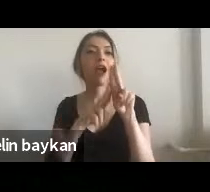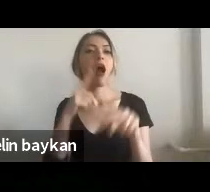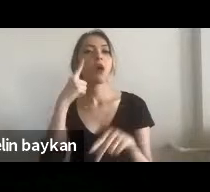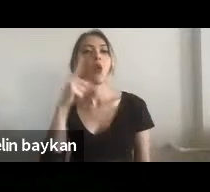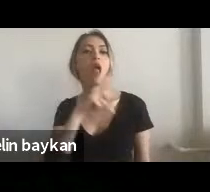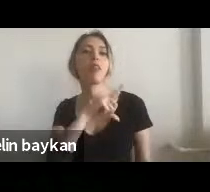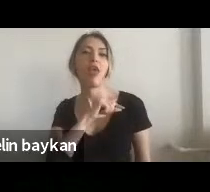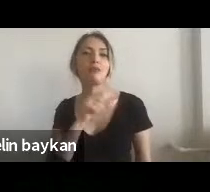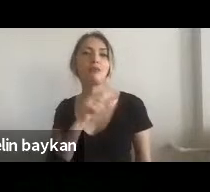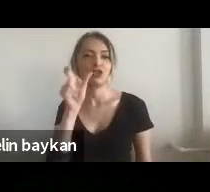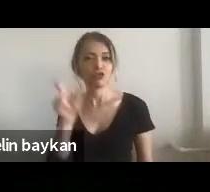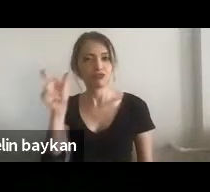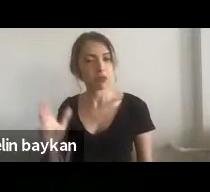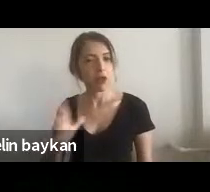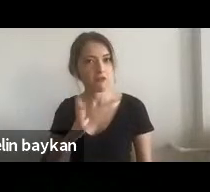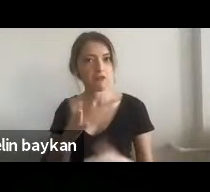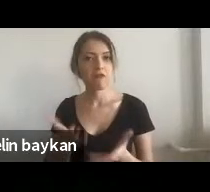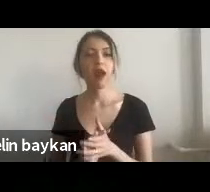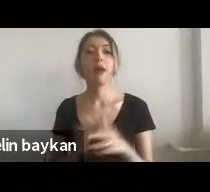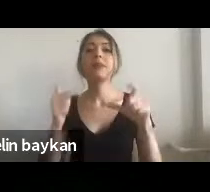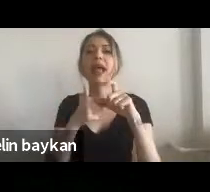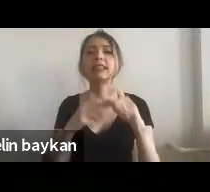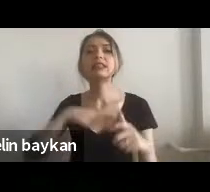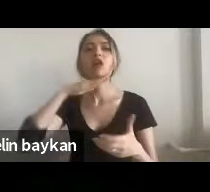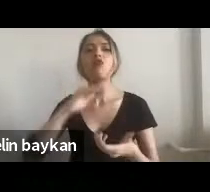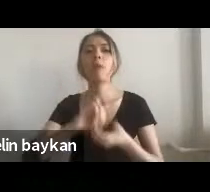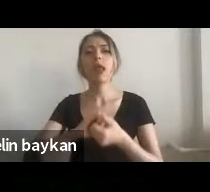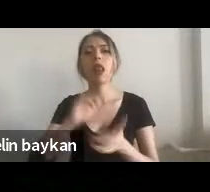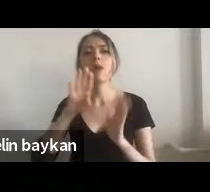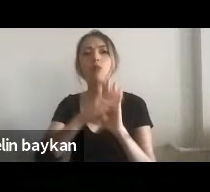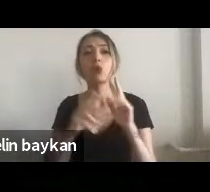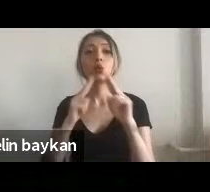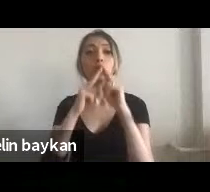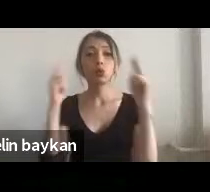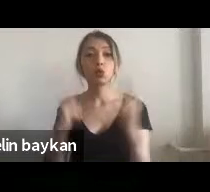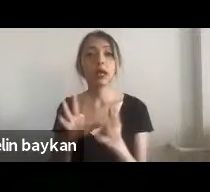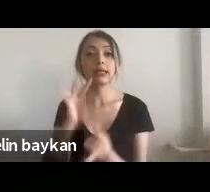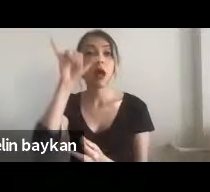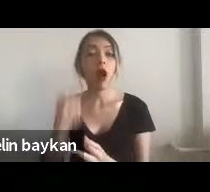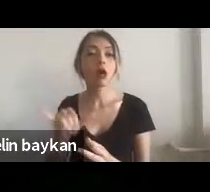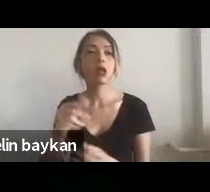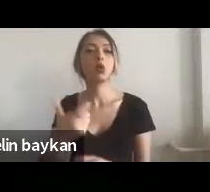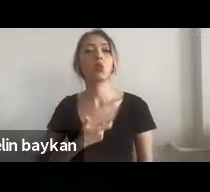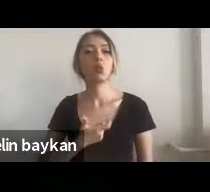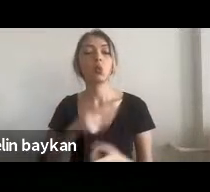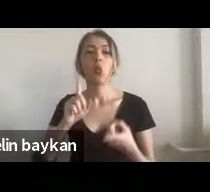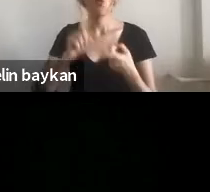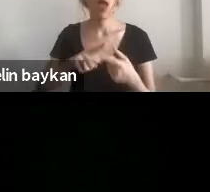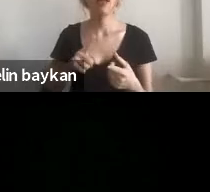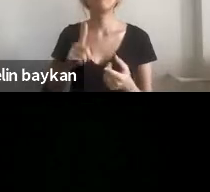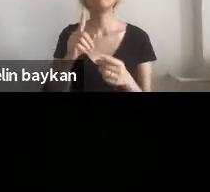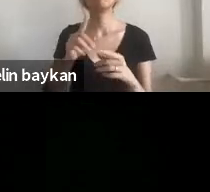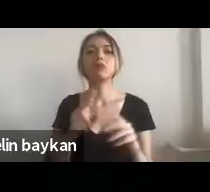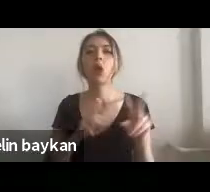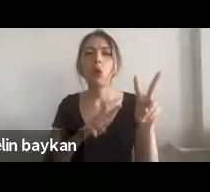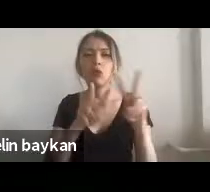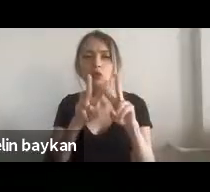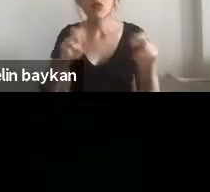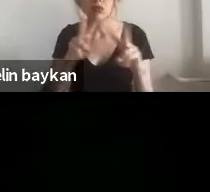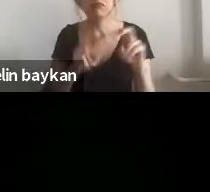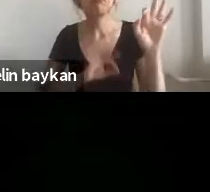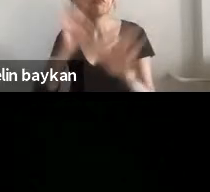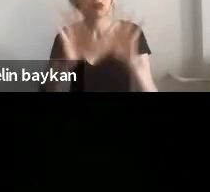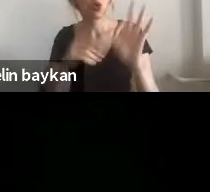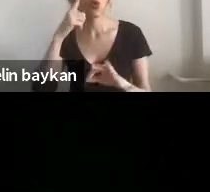temsilcilerimiz var. Etkiniz AB programı uluslararası insan hakları hukukunu ve izleme mekanizmalarını Türkiye'deki sivil toplum örgütlerinin